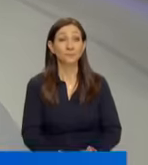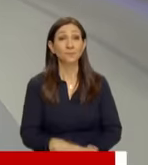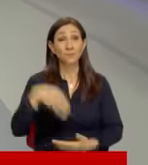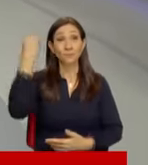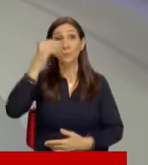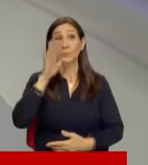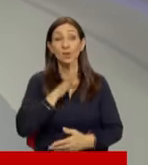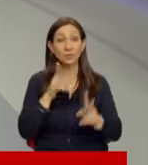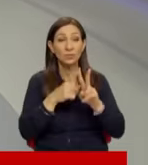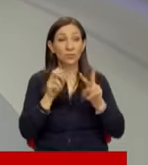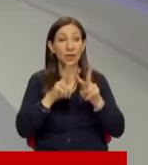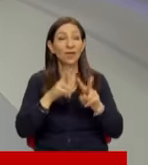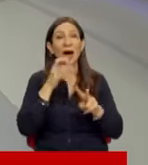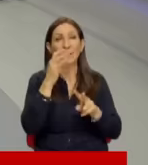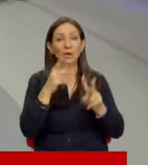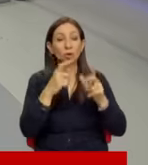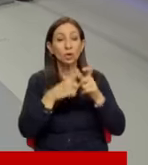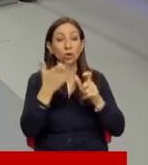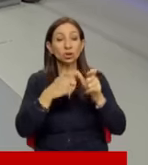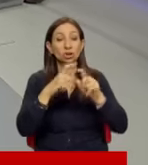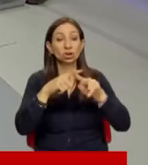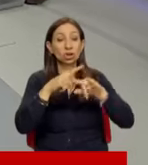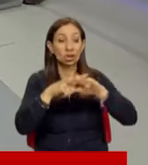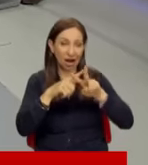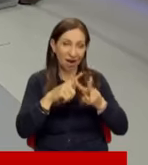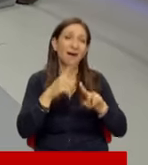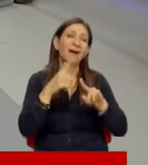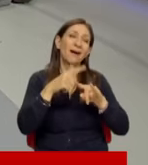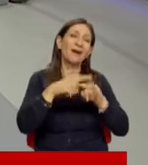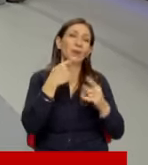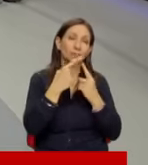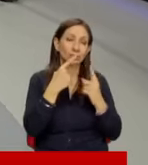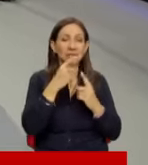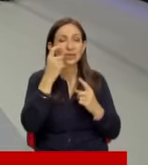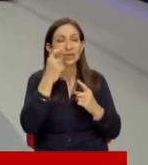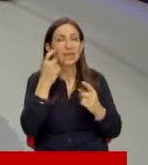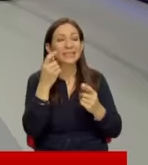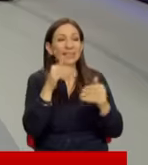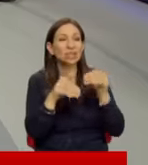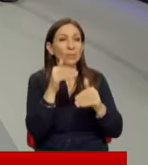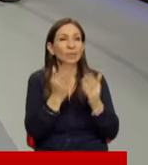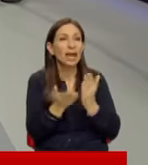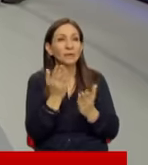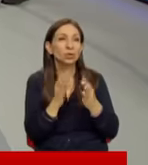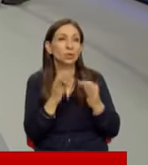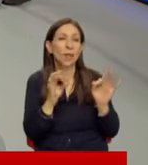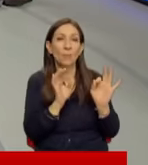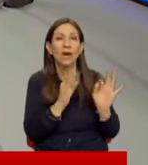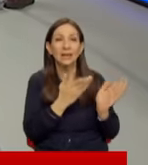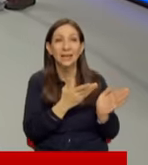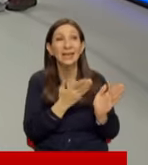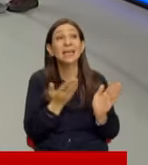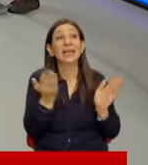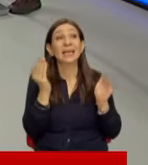Ekrem İmamoğlu Na Haber'den Gülşah İnce'ye, Çağlar Güner'e konuştu. Sıcağı sıcağına seçim değerlendirmesi ve cümleleri böyleydi.